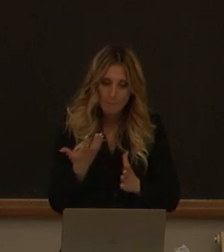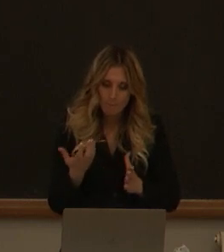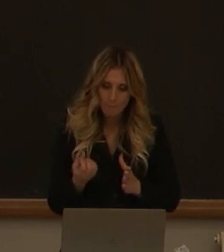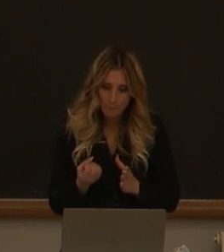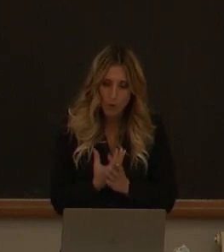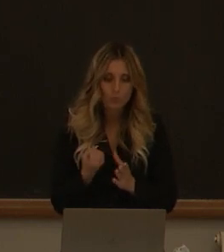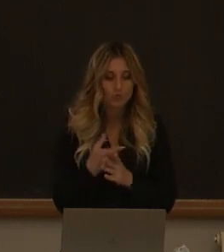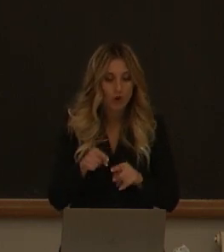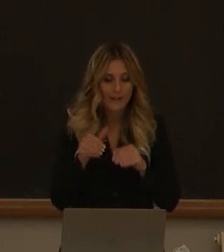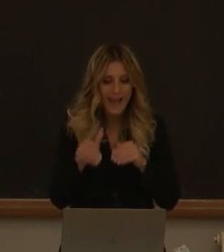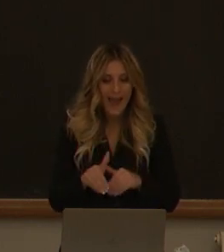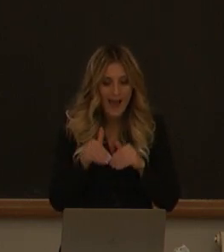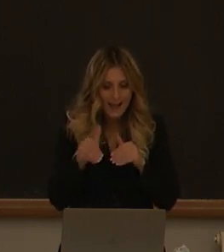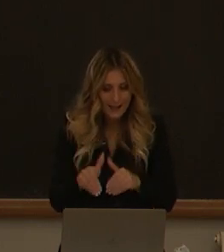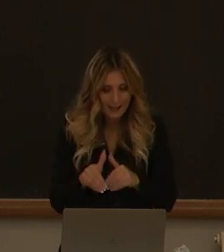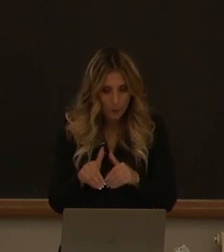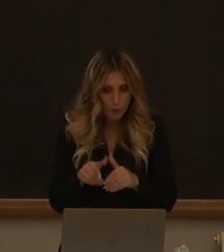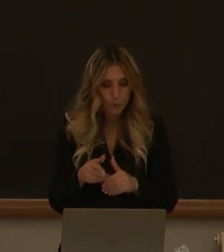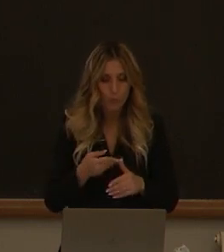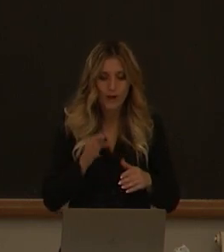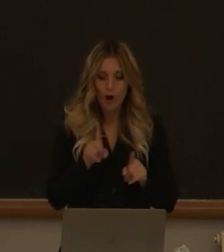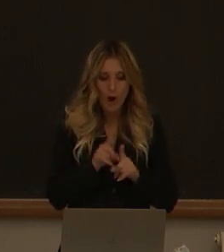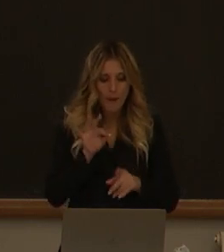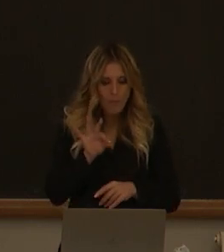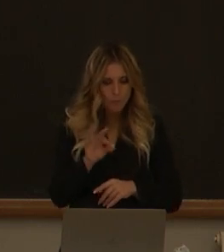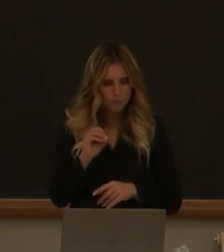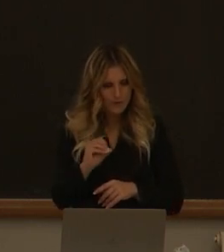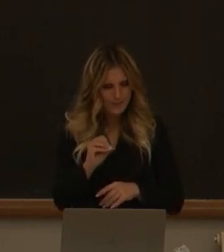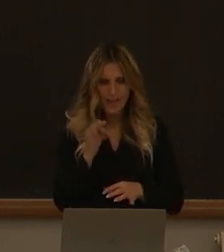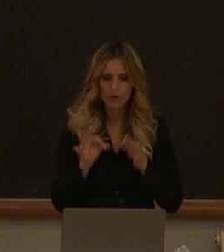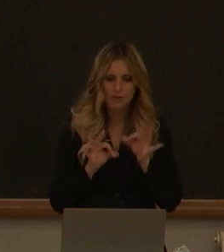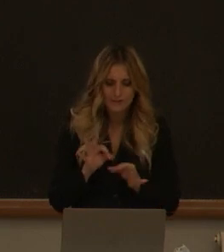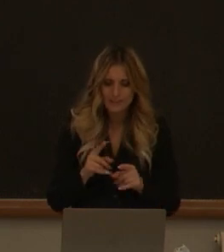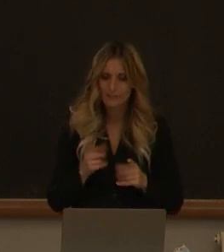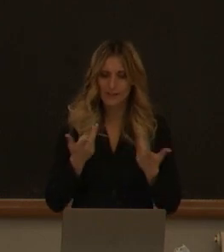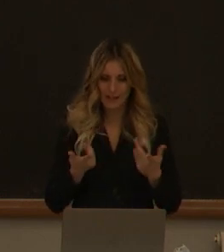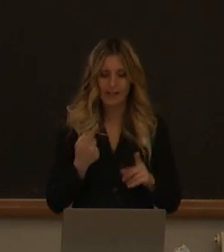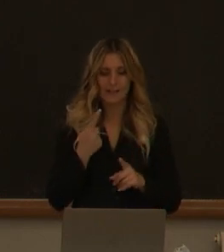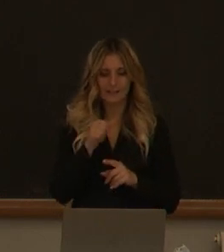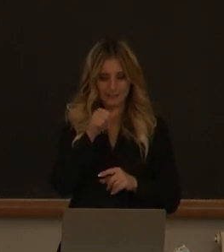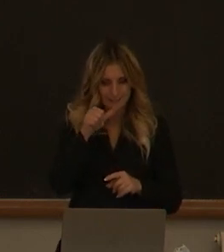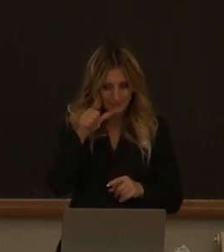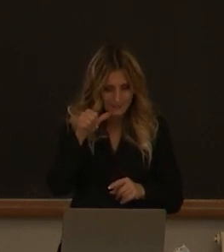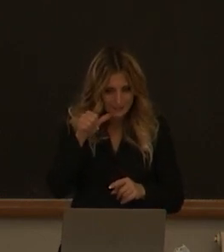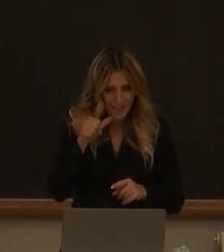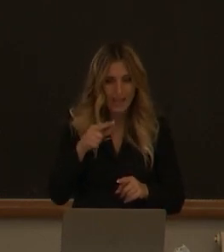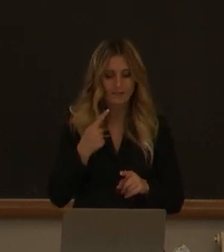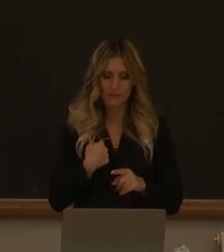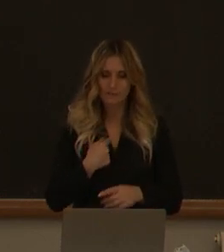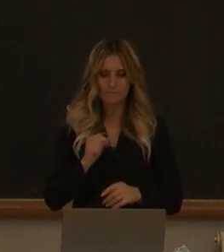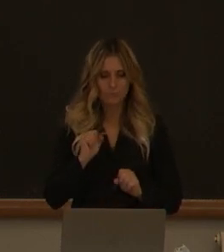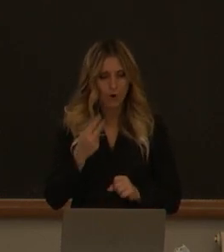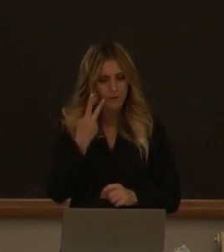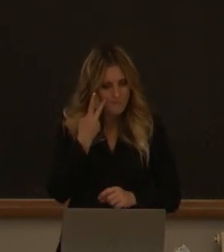una agricoltura di tipo 4.0, cioè fare dei marchi unici e comunitari che possono